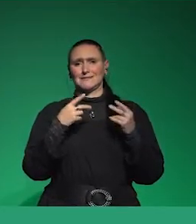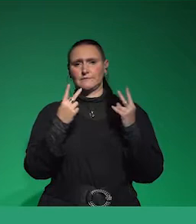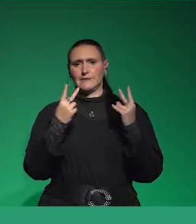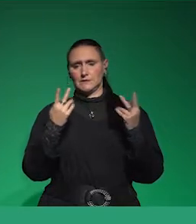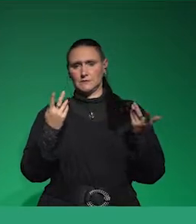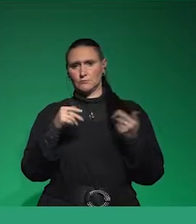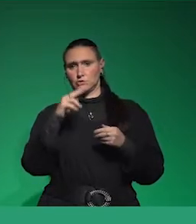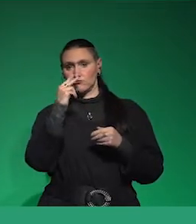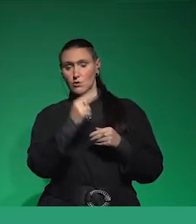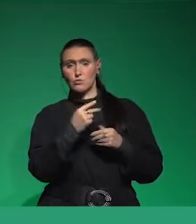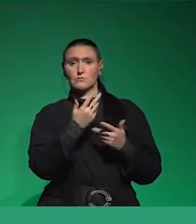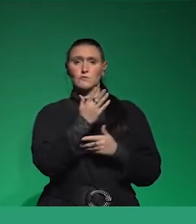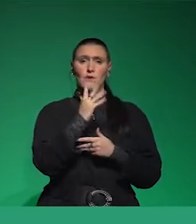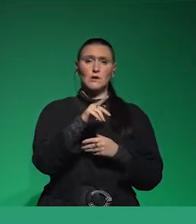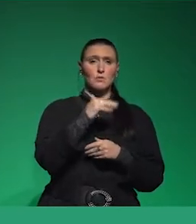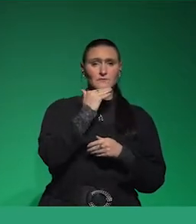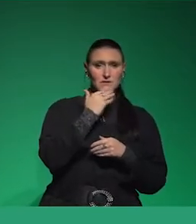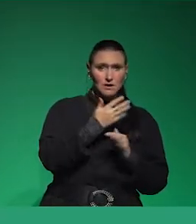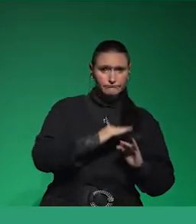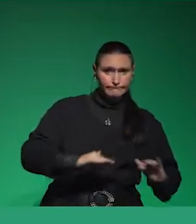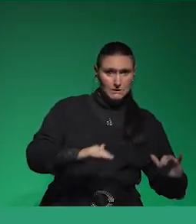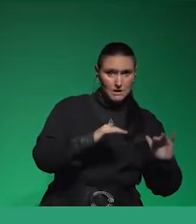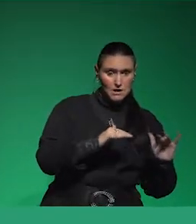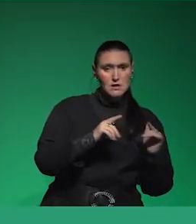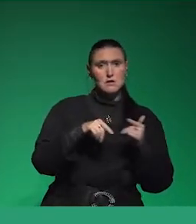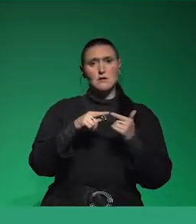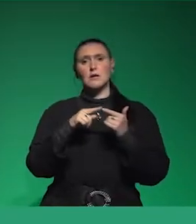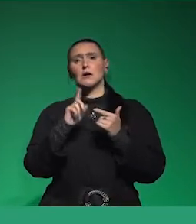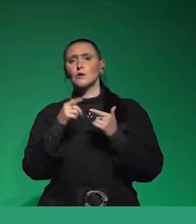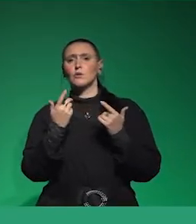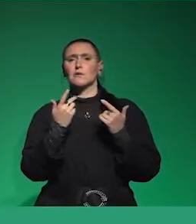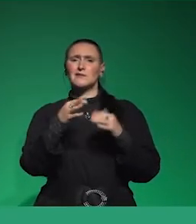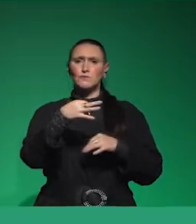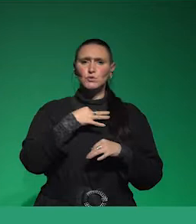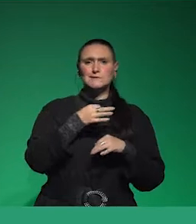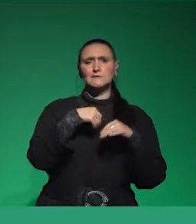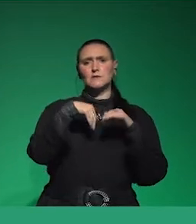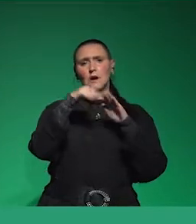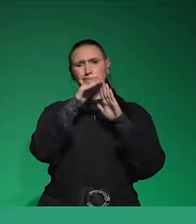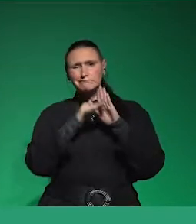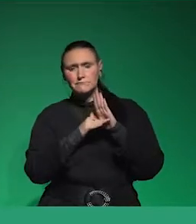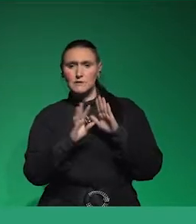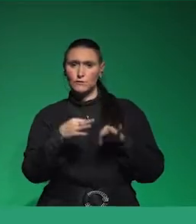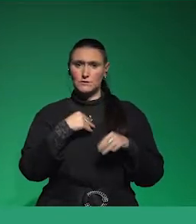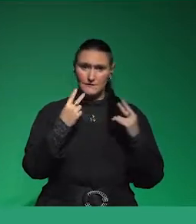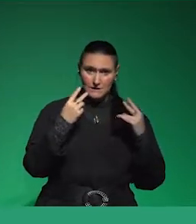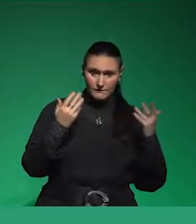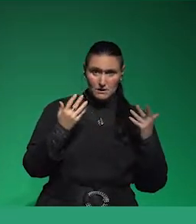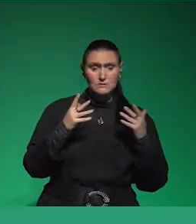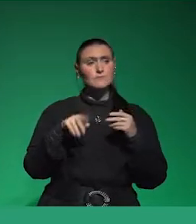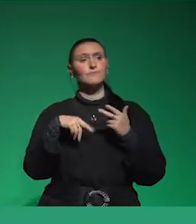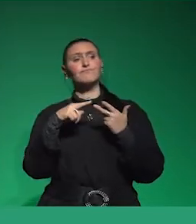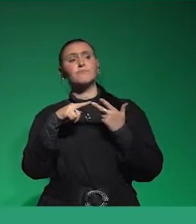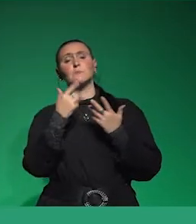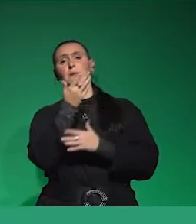Wasser vorhanden? Welche Leitlinien berücksichtigen wir? Wie sieht das aus mit den Baumarten